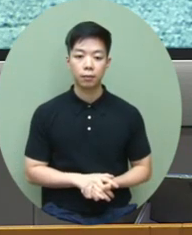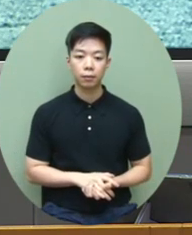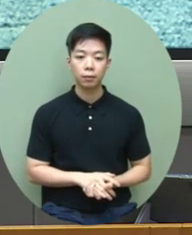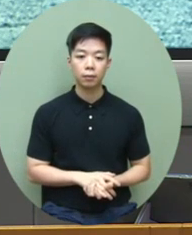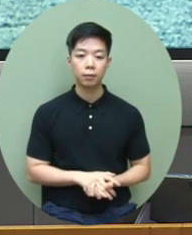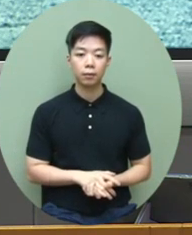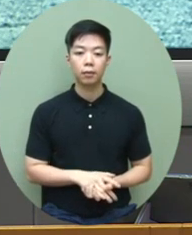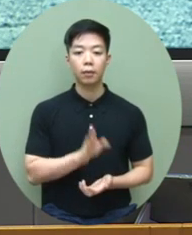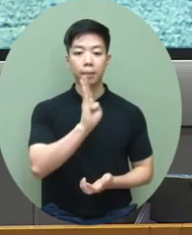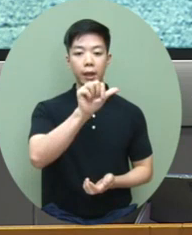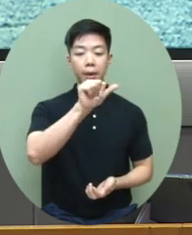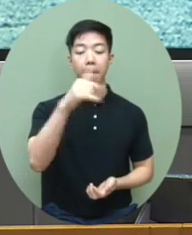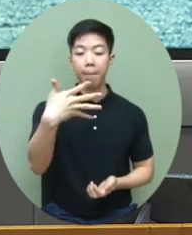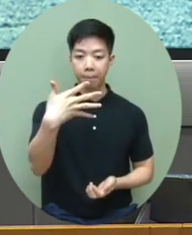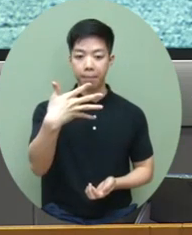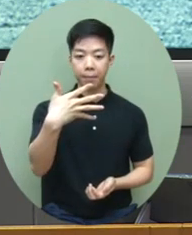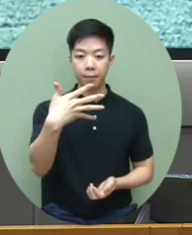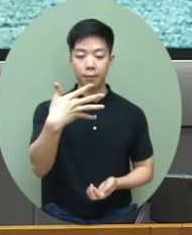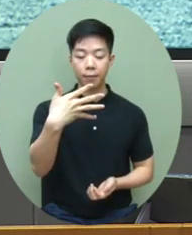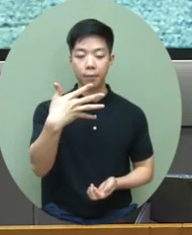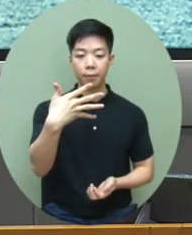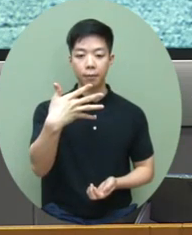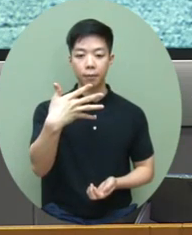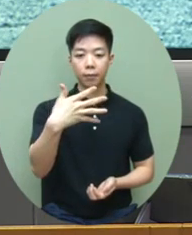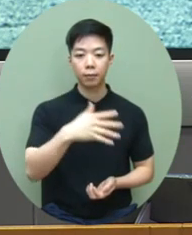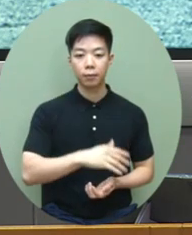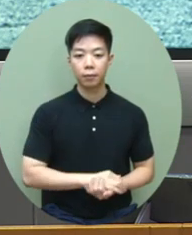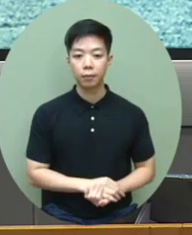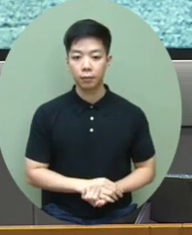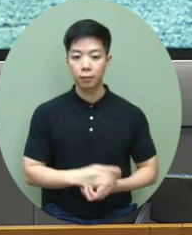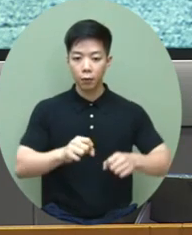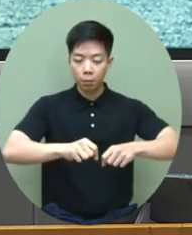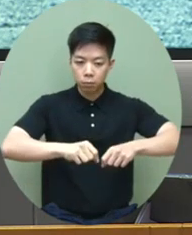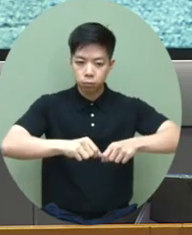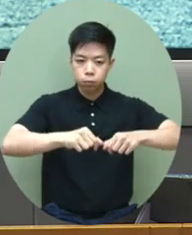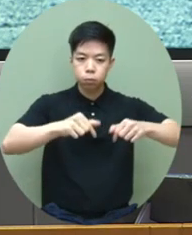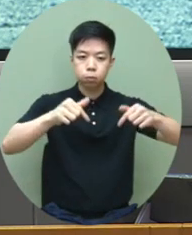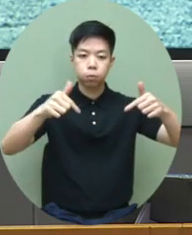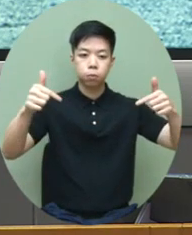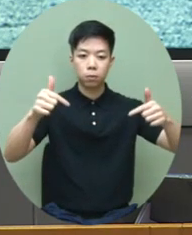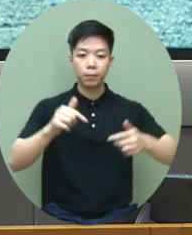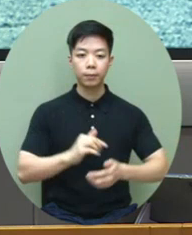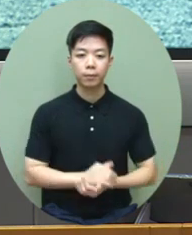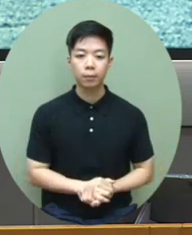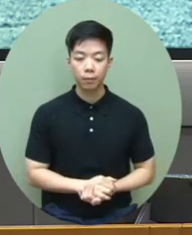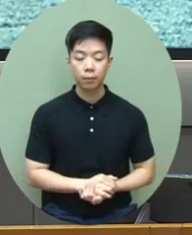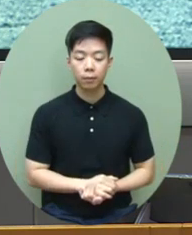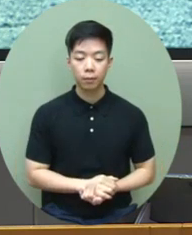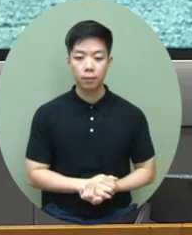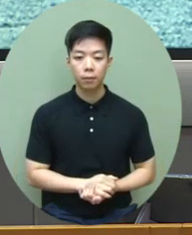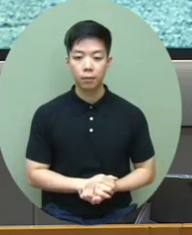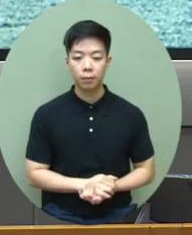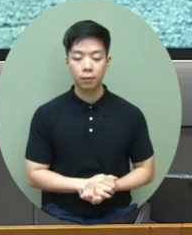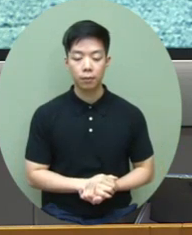至於 BA.5 嗰、那個即係而家嗰個慢慢上升嗰個趨勢咧，咁當然都係